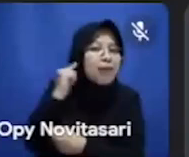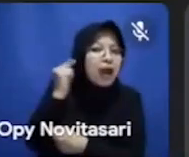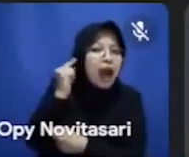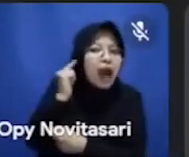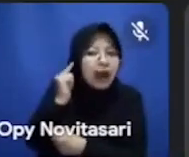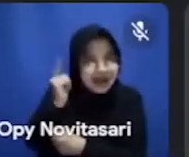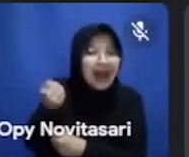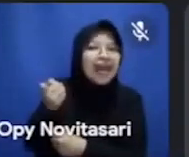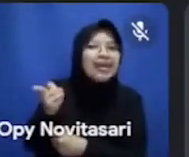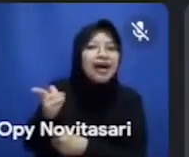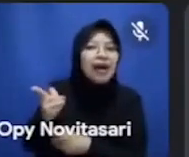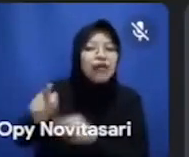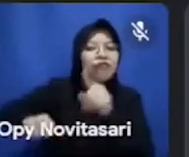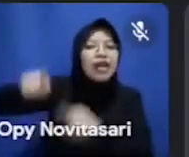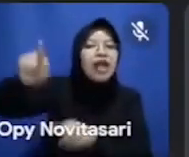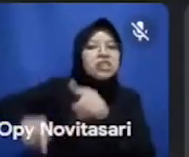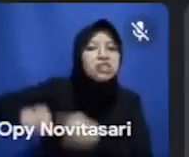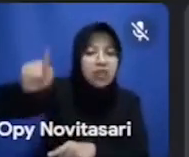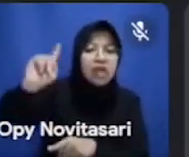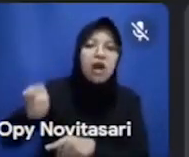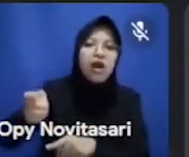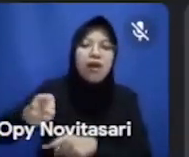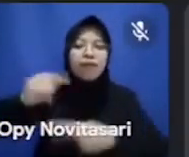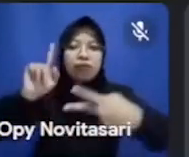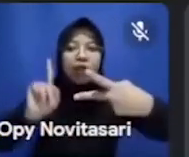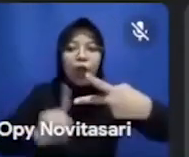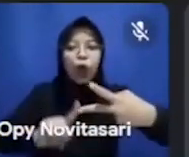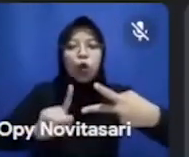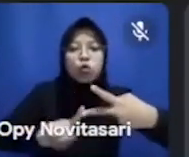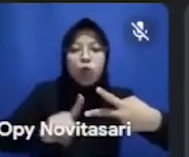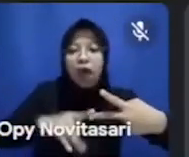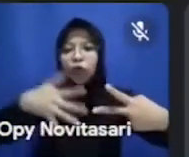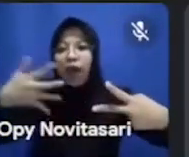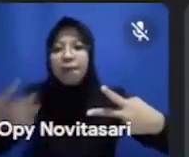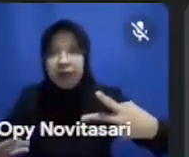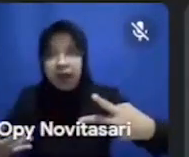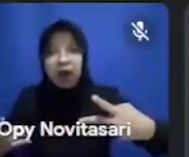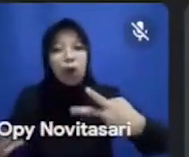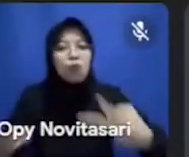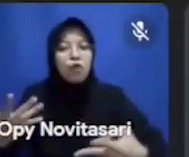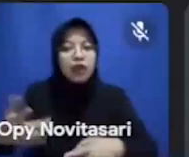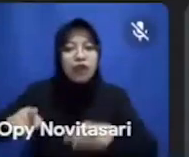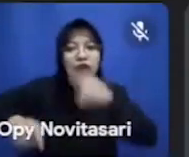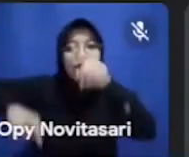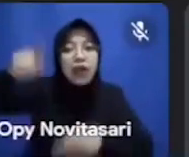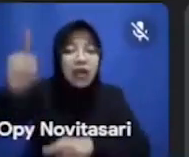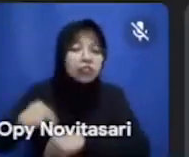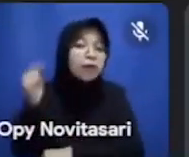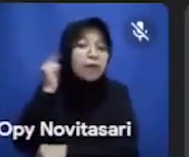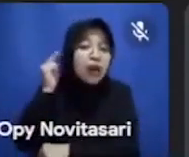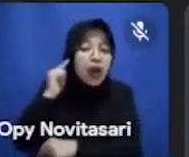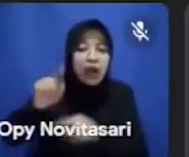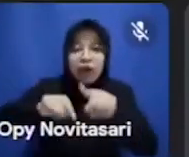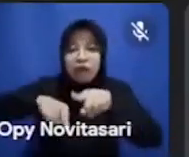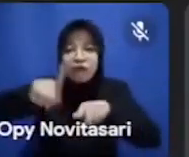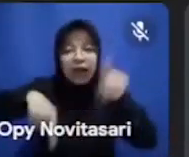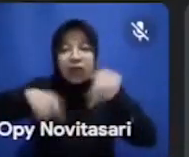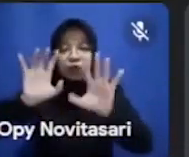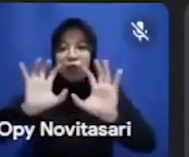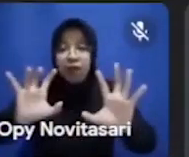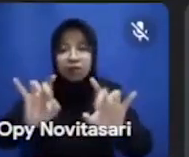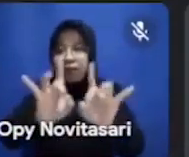auralnya yang kedua ee teman-teman yang memiliki pendengarannya beragam itu